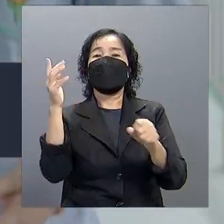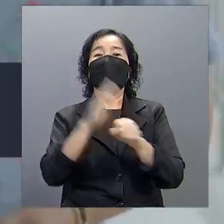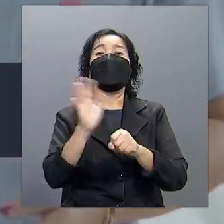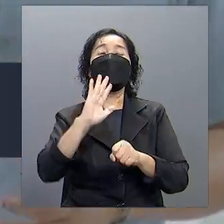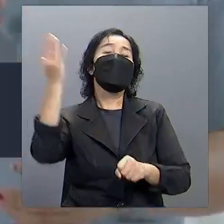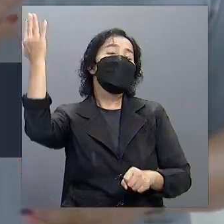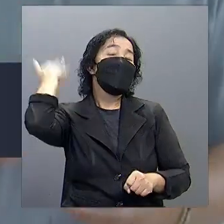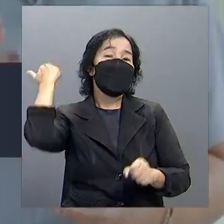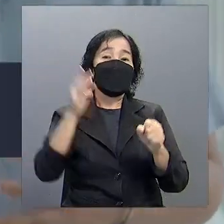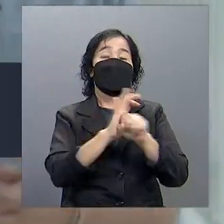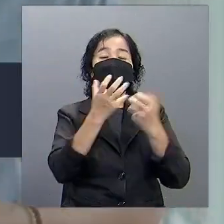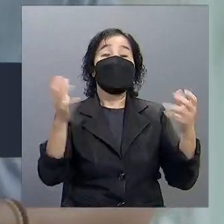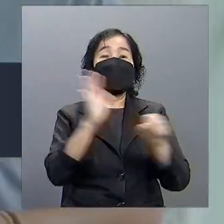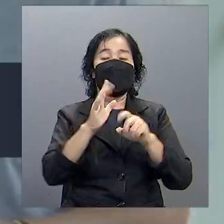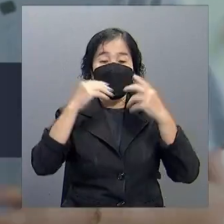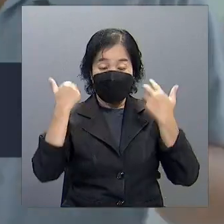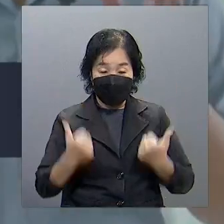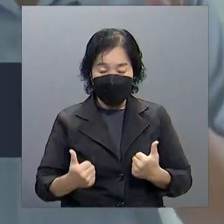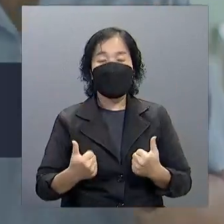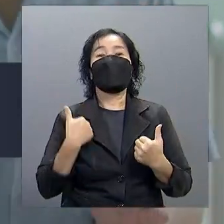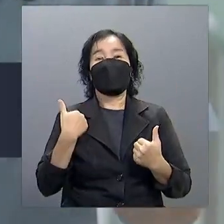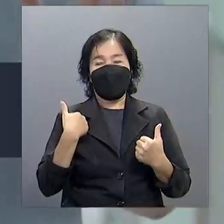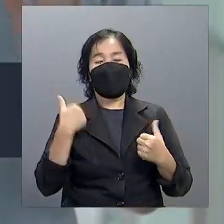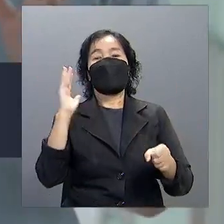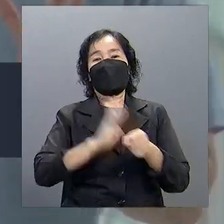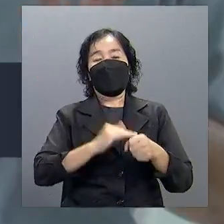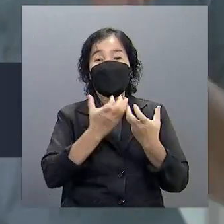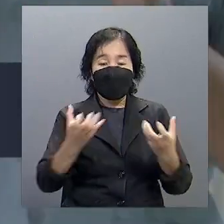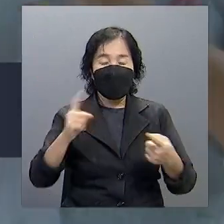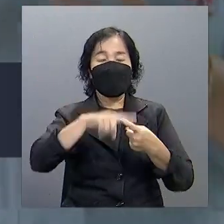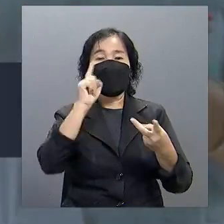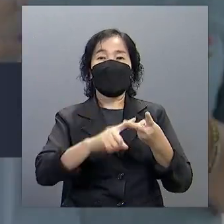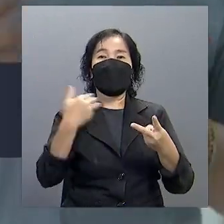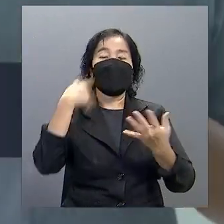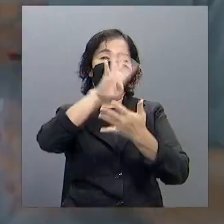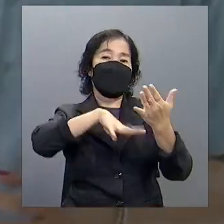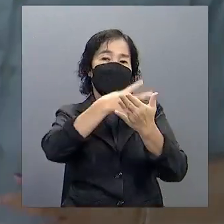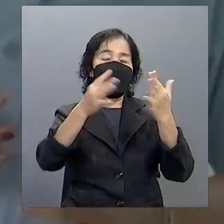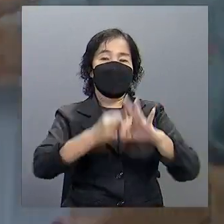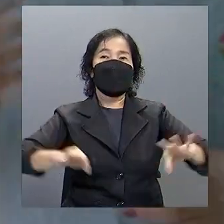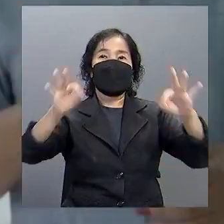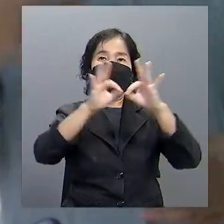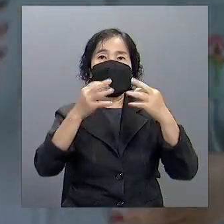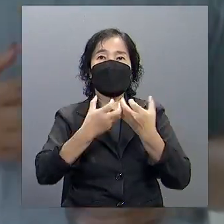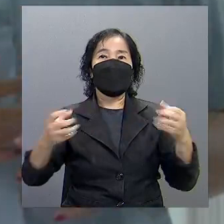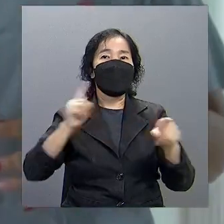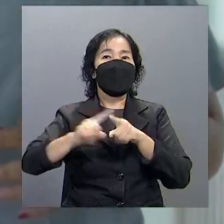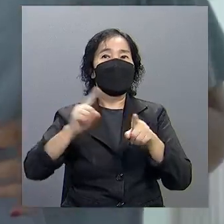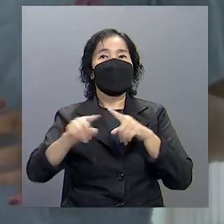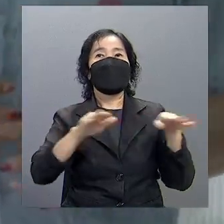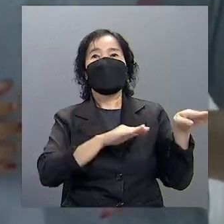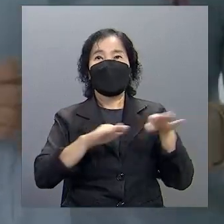่ แต่ครั้งนี้ค่ะเรามีการเตรียมความพร้อมในการวางแผนแล้วก็เราจัดแจงพยาบาลอุปกรณ์ทุกอย่างค่ะให้พร้อมเพื่อจะรับมือในแต่ละโ